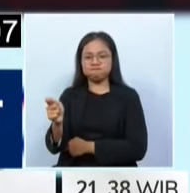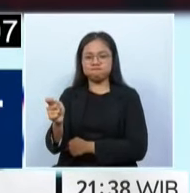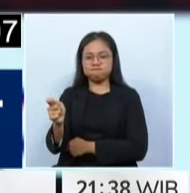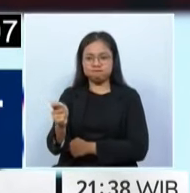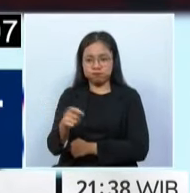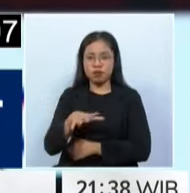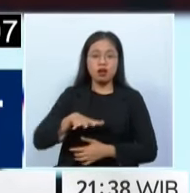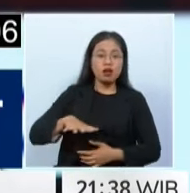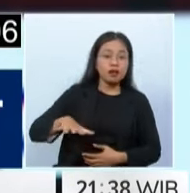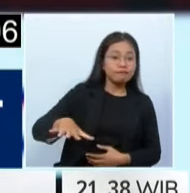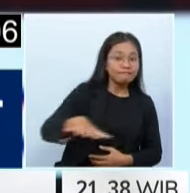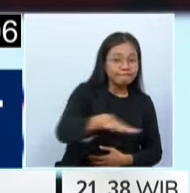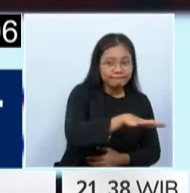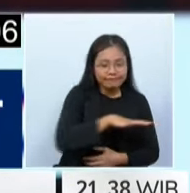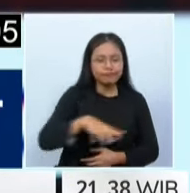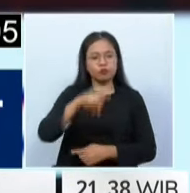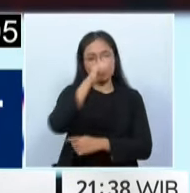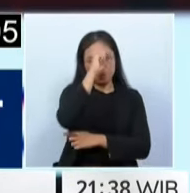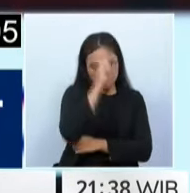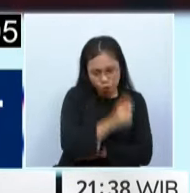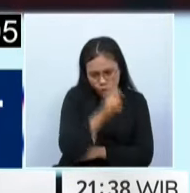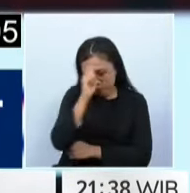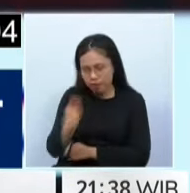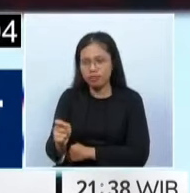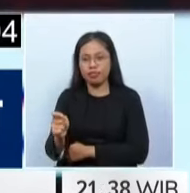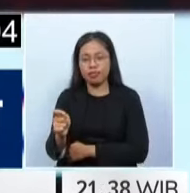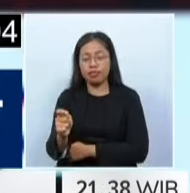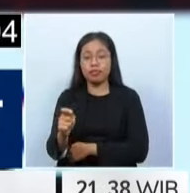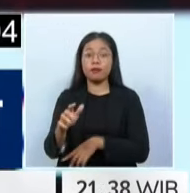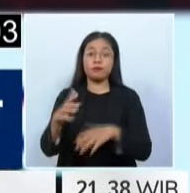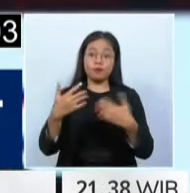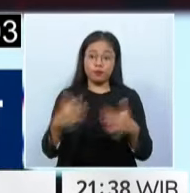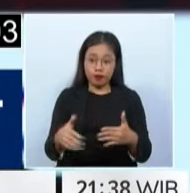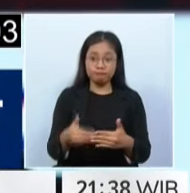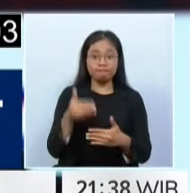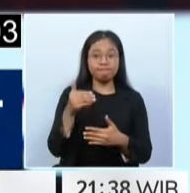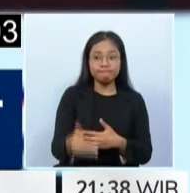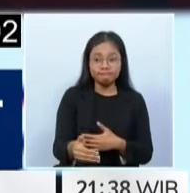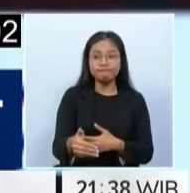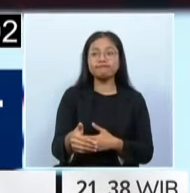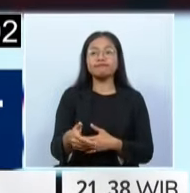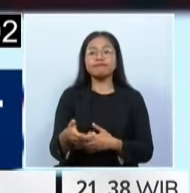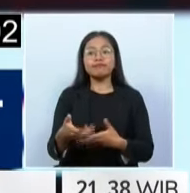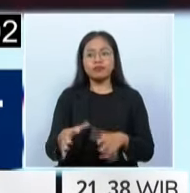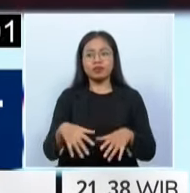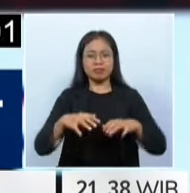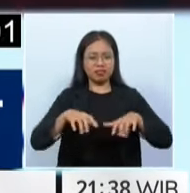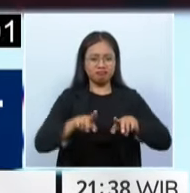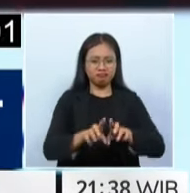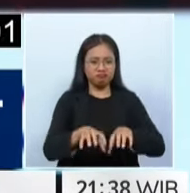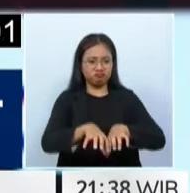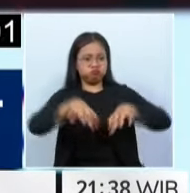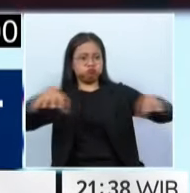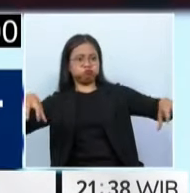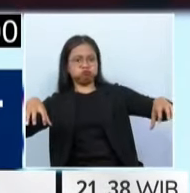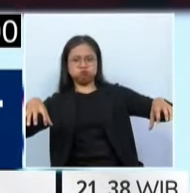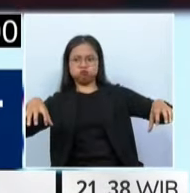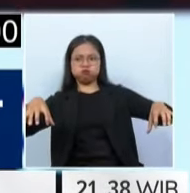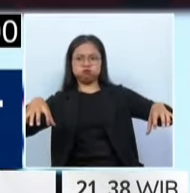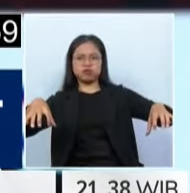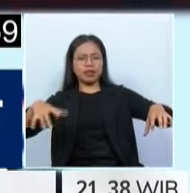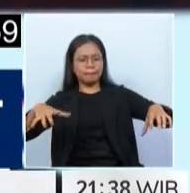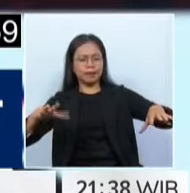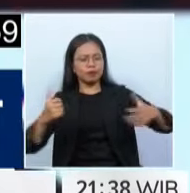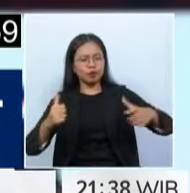kawasan kita menjaga jarak yang tidak terlalu jauh tapi juga tidak terlalu dekat dengan semua kekuatan